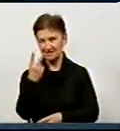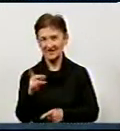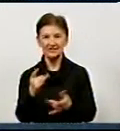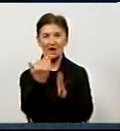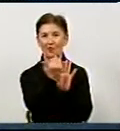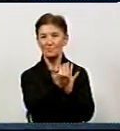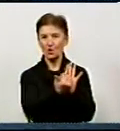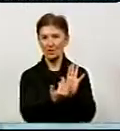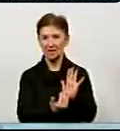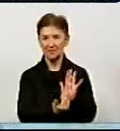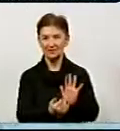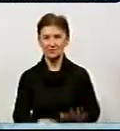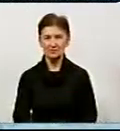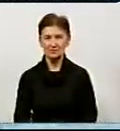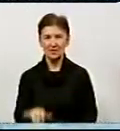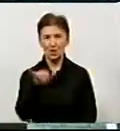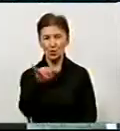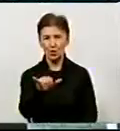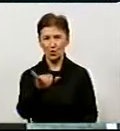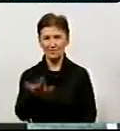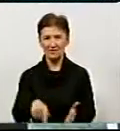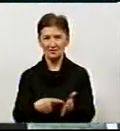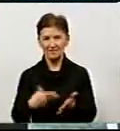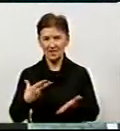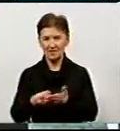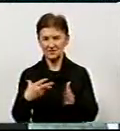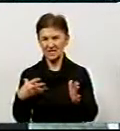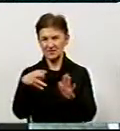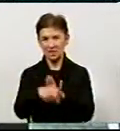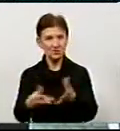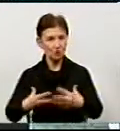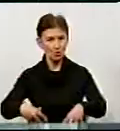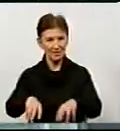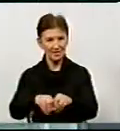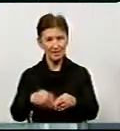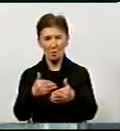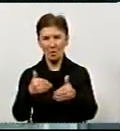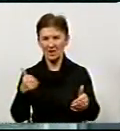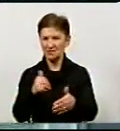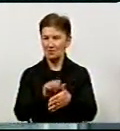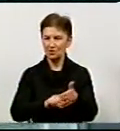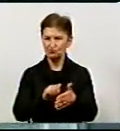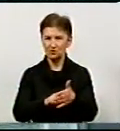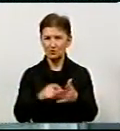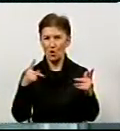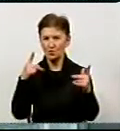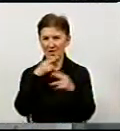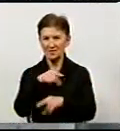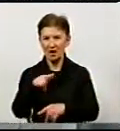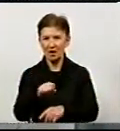програмі. У Кропивницькому у власній квартирі загинула родина. Попередня причина смерті – отруєння чадним